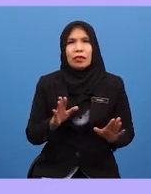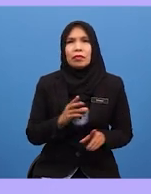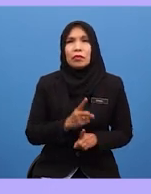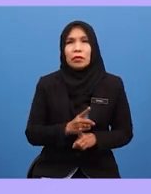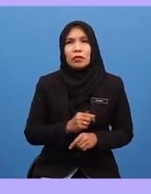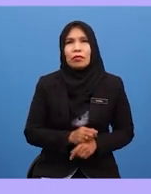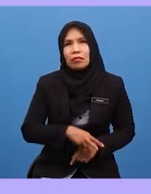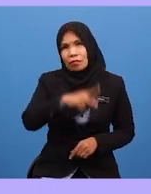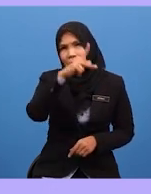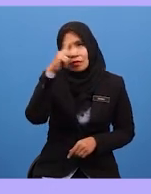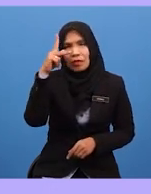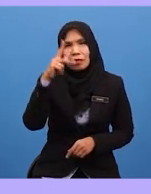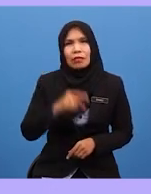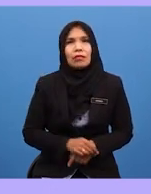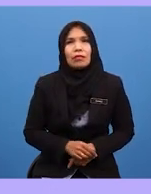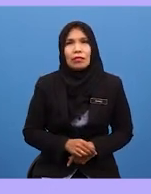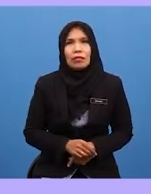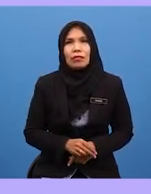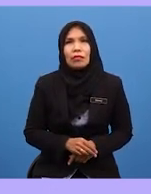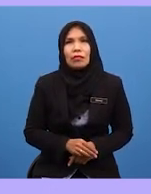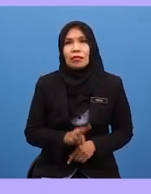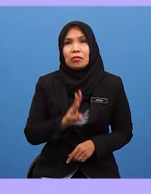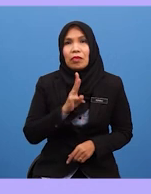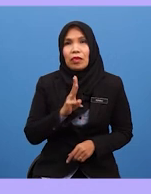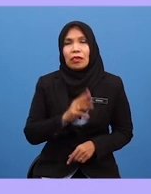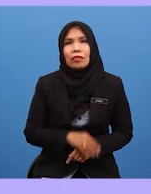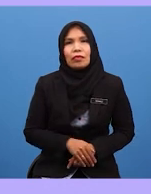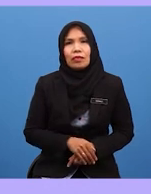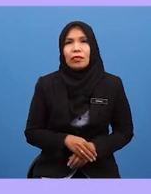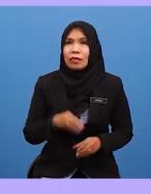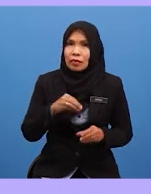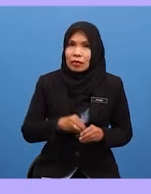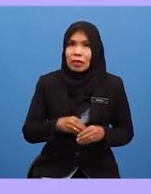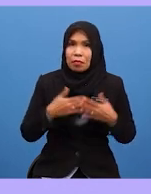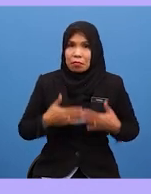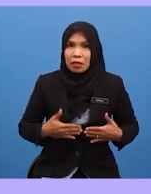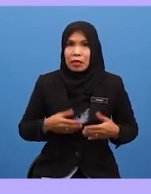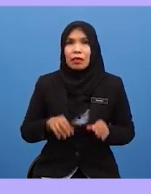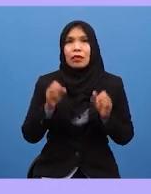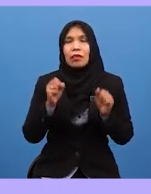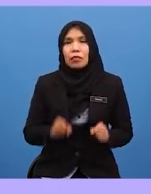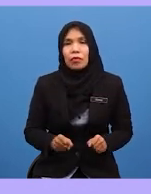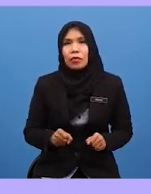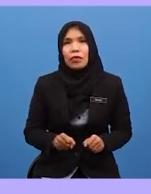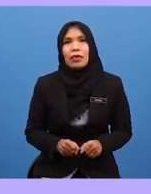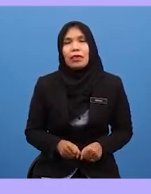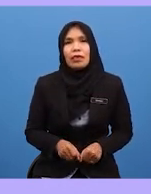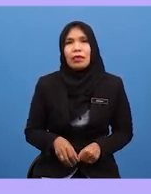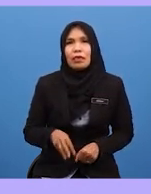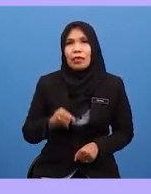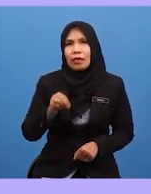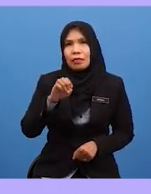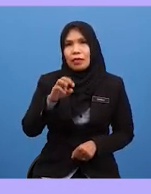kerana kandungan air di dalam organisma boleh mempengaruhi keputusan yang